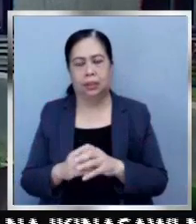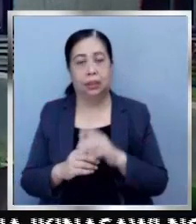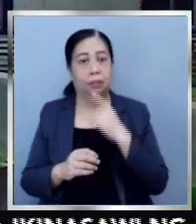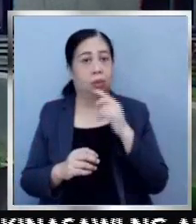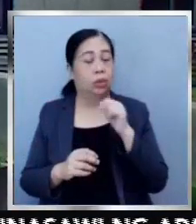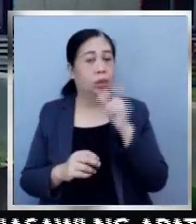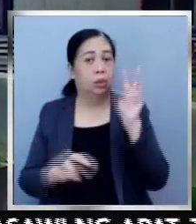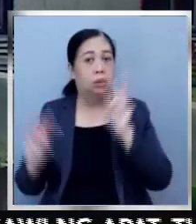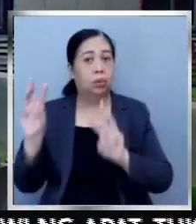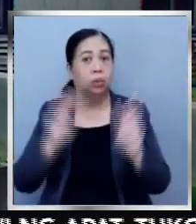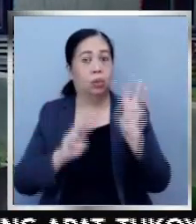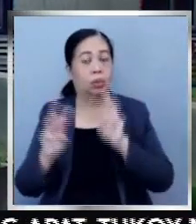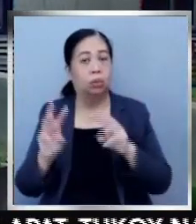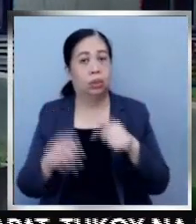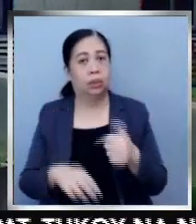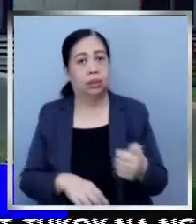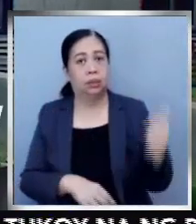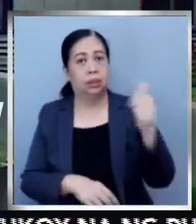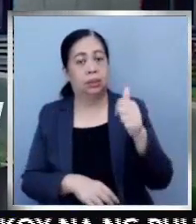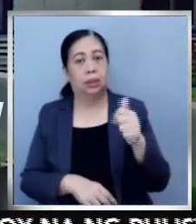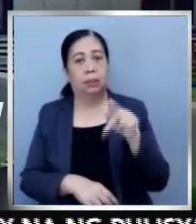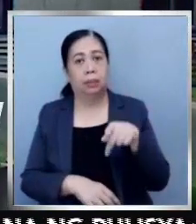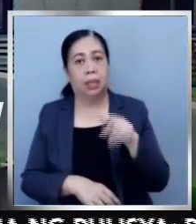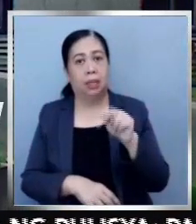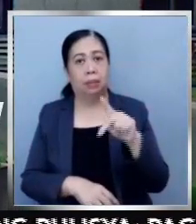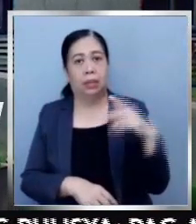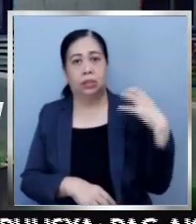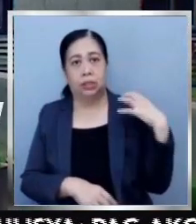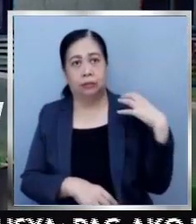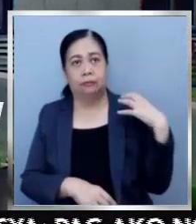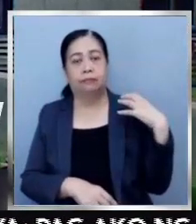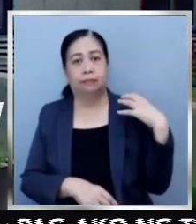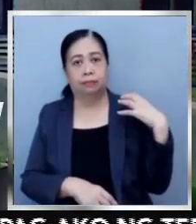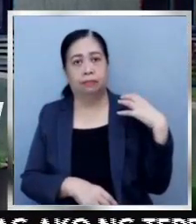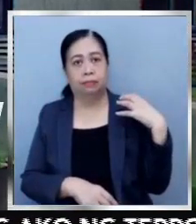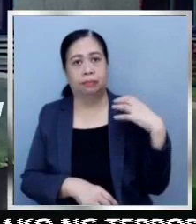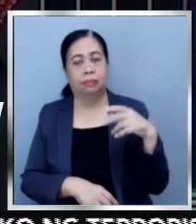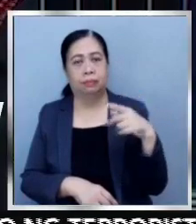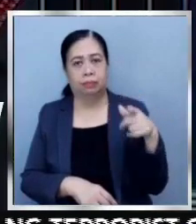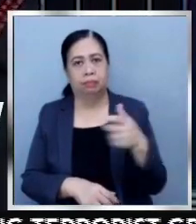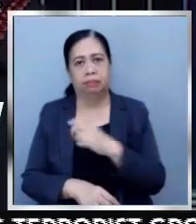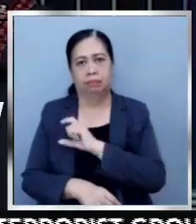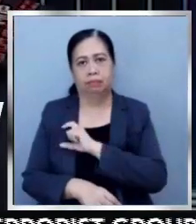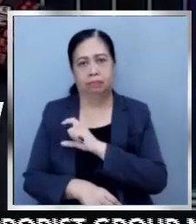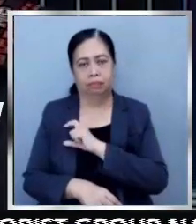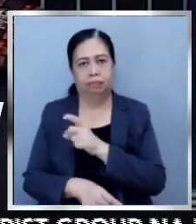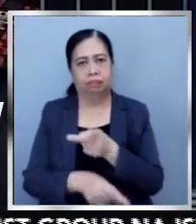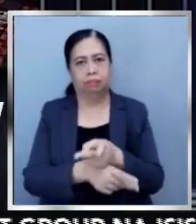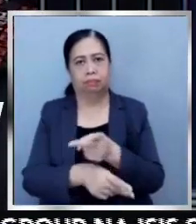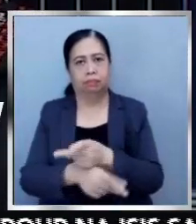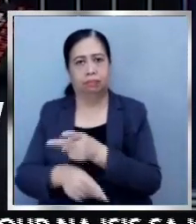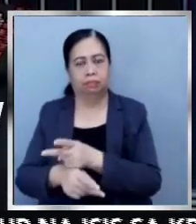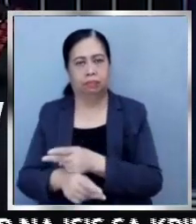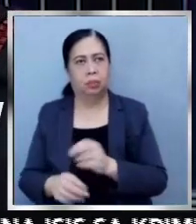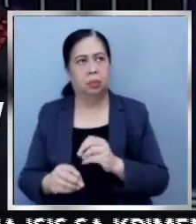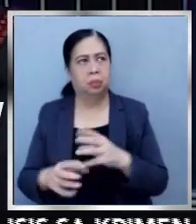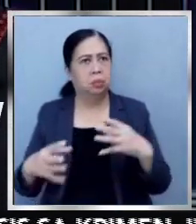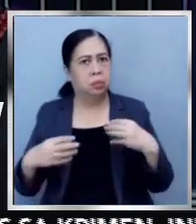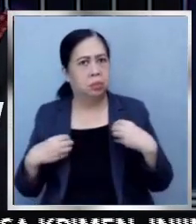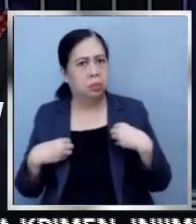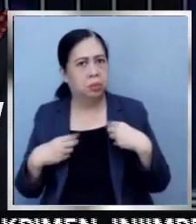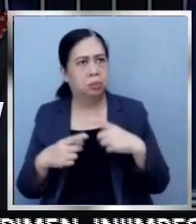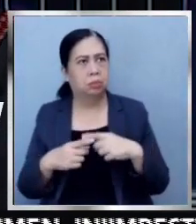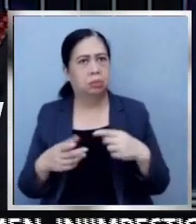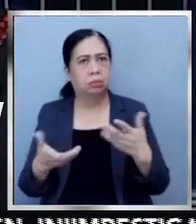sir, ang ating chief PNP ang nagsabi kahapon pa na that PNP is on top of the situation. Wala po tayong nare-receive na natatanggap